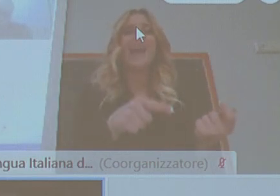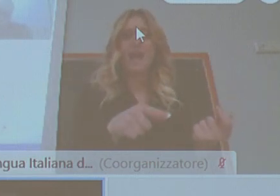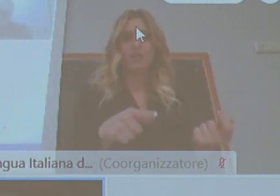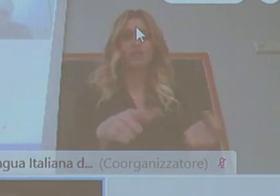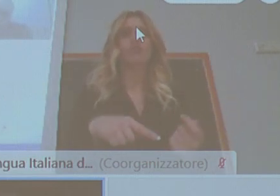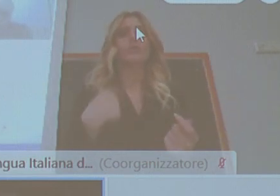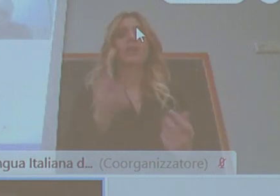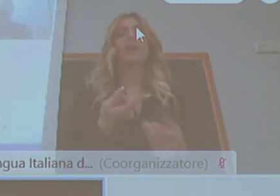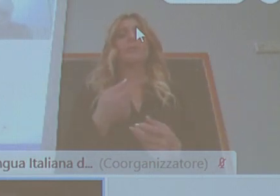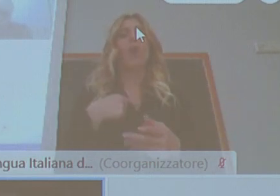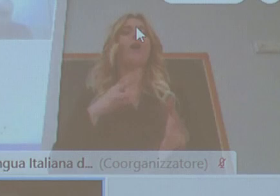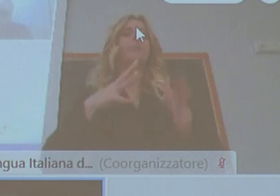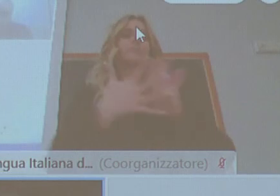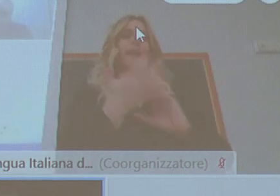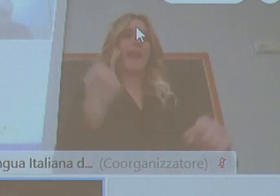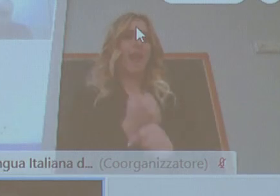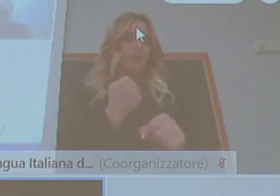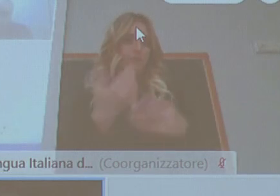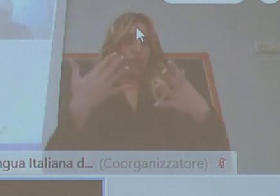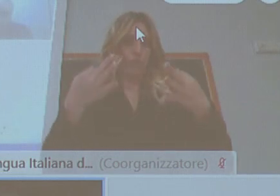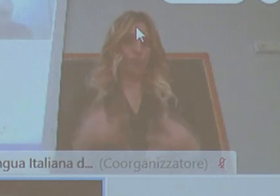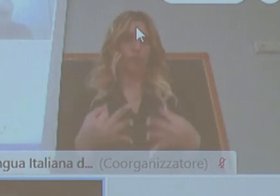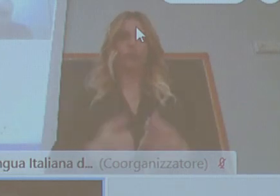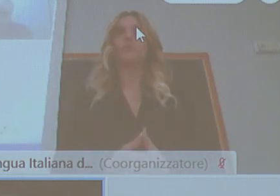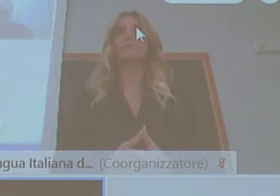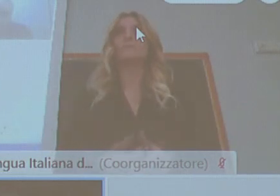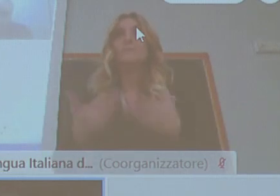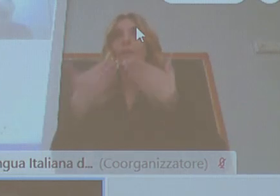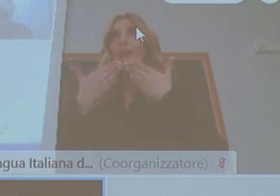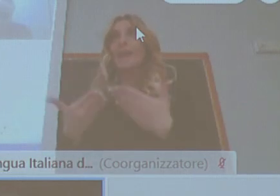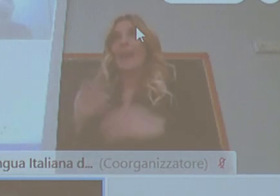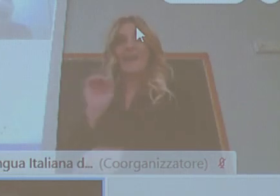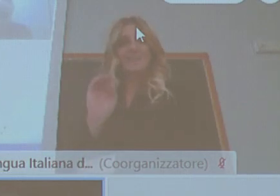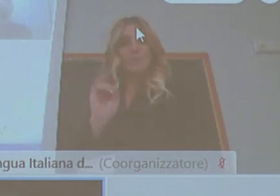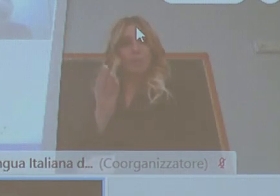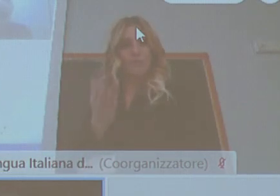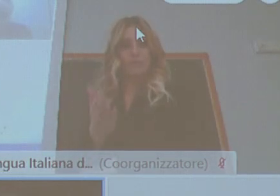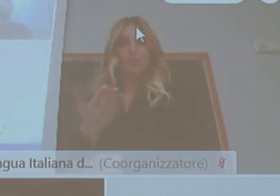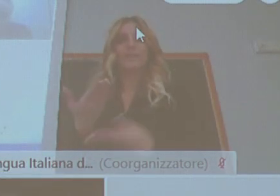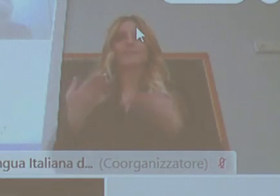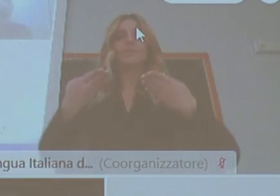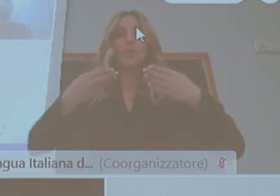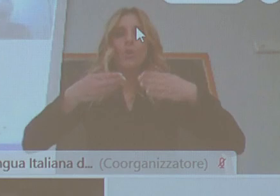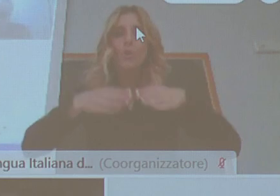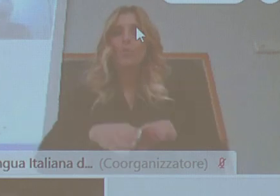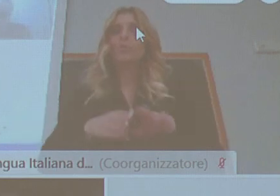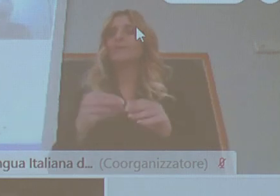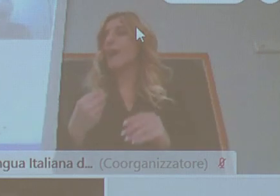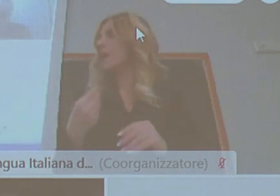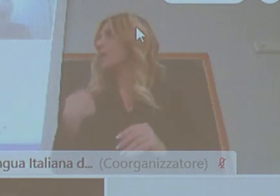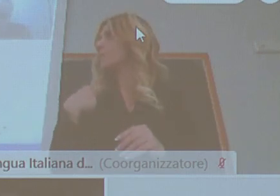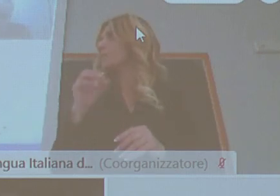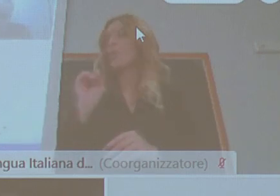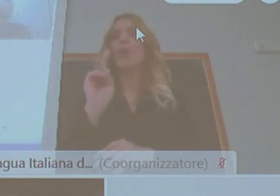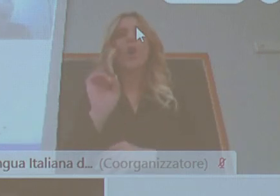poi chiaramente lavorativa. Grazie professoressa Tondini, quindi chiudiamo il quadro con il professor Della Porta